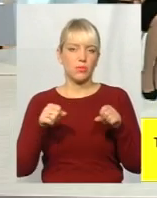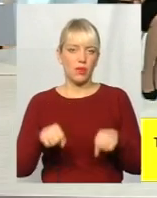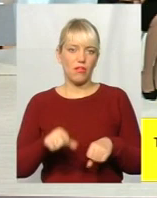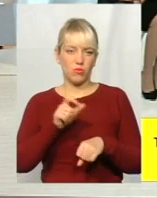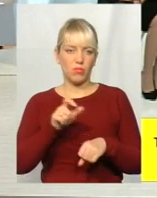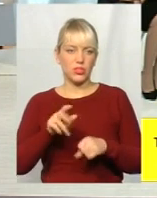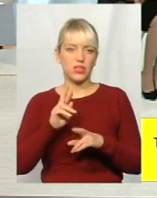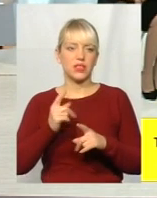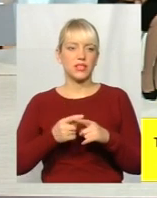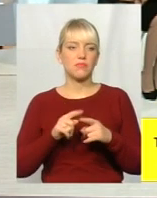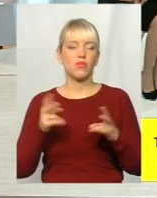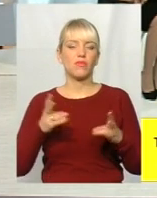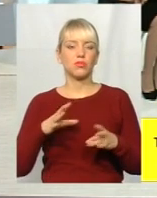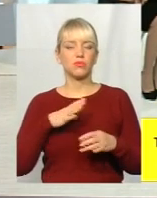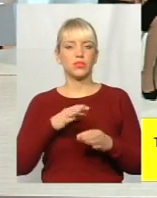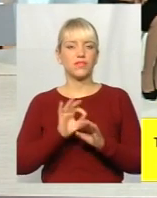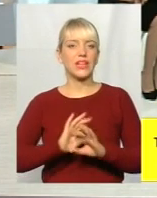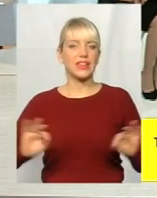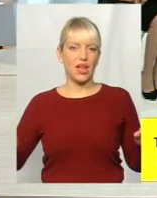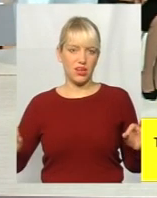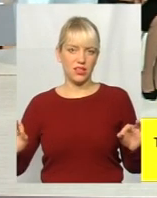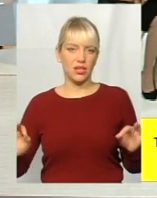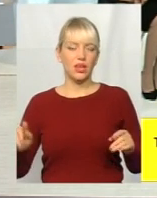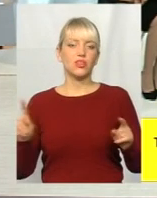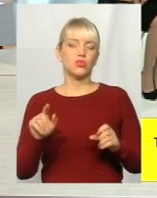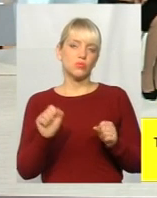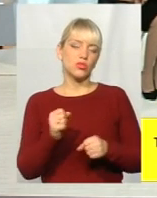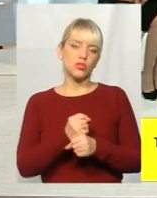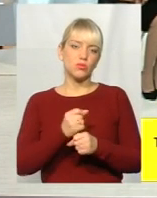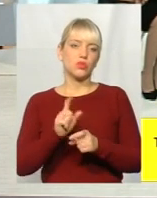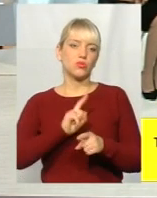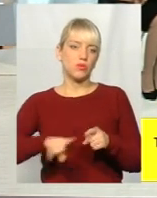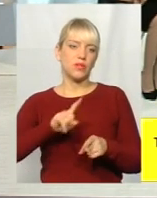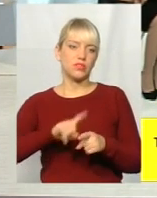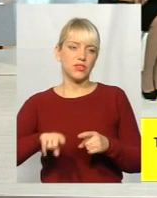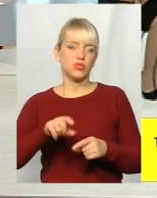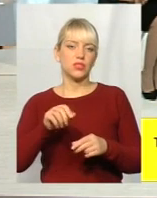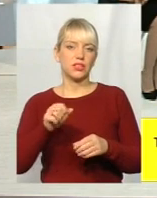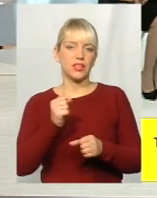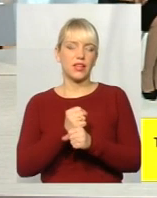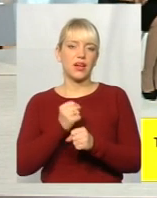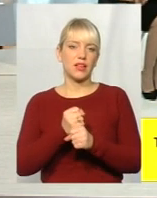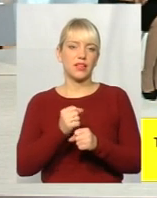в принципі, як це має бути в ідеалі? І що вони можуть зробити для того, щоб пришвидшити дії ремонтників?